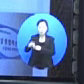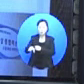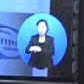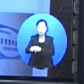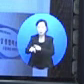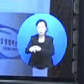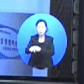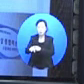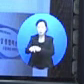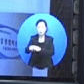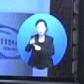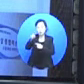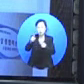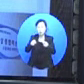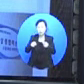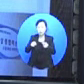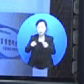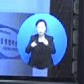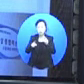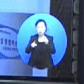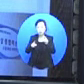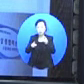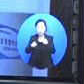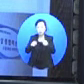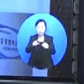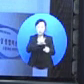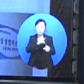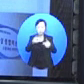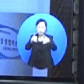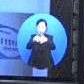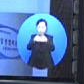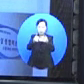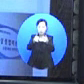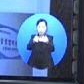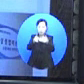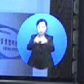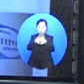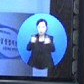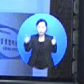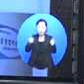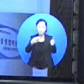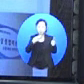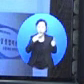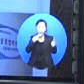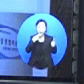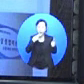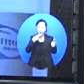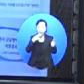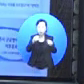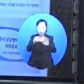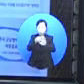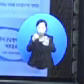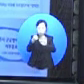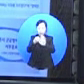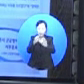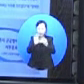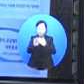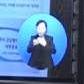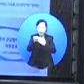32층 간판조차 없습니다. 그리고 저렇게 문에다가 해놓은 게 답니다. 장수.